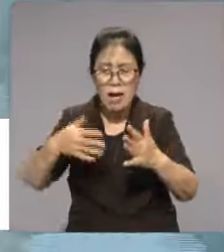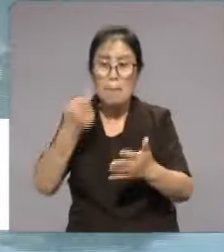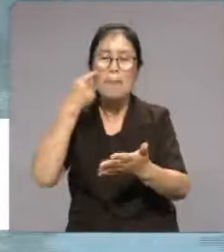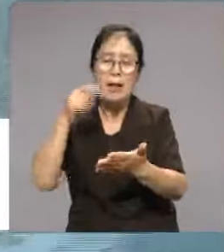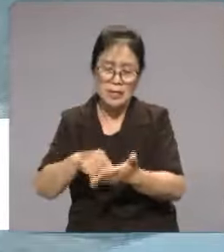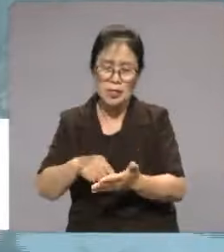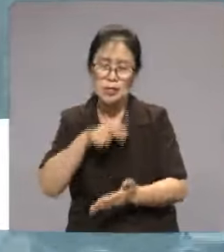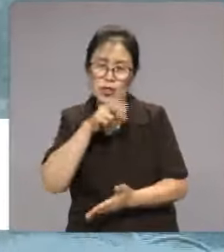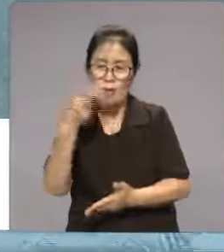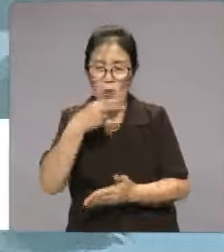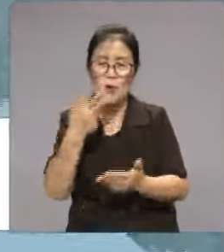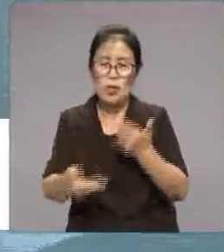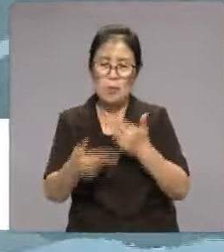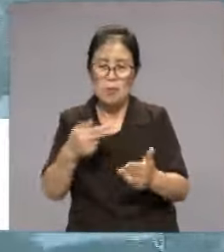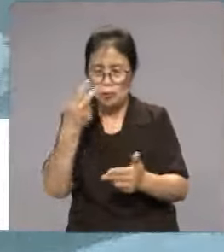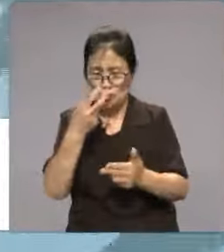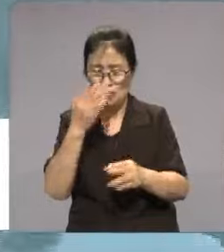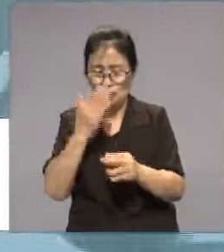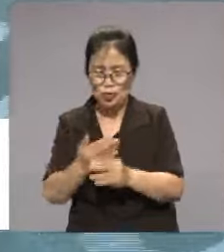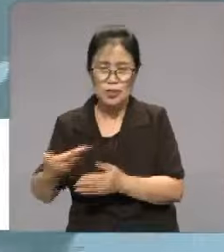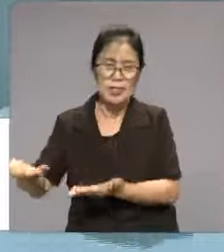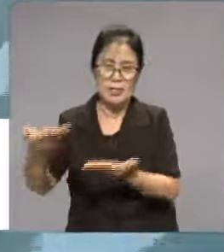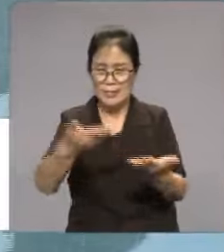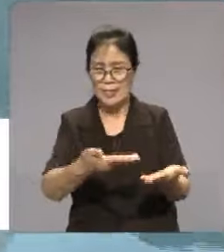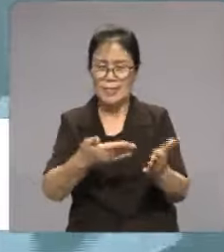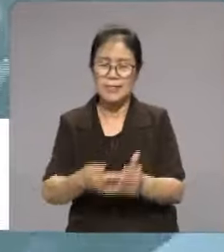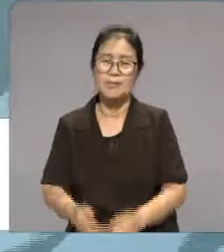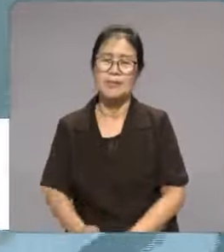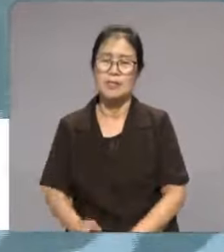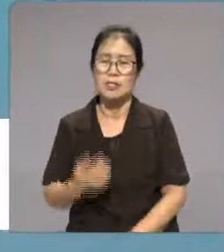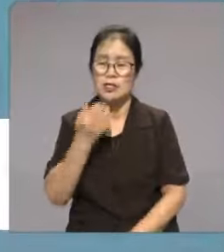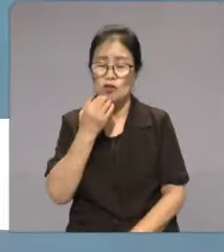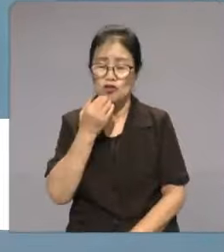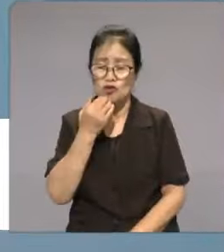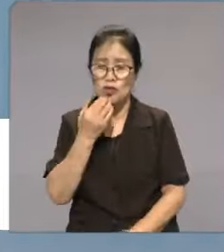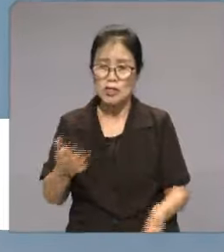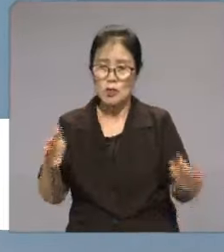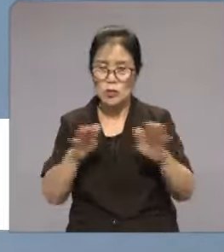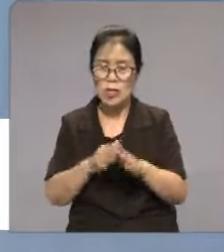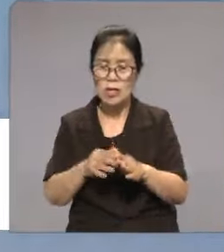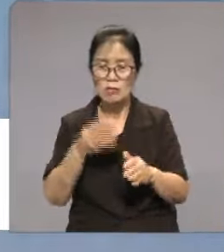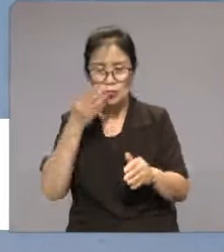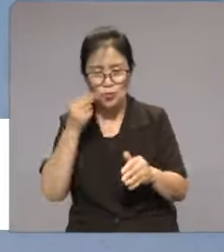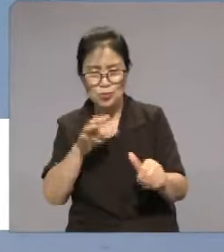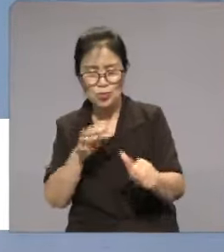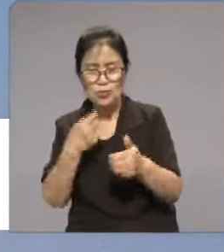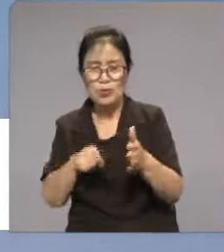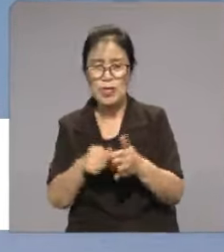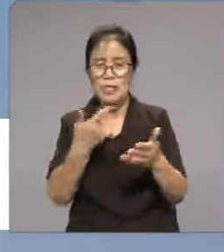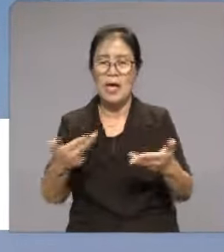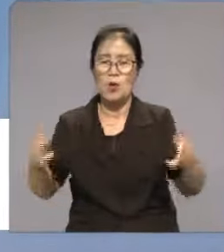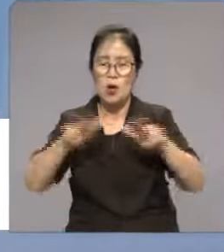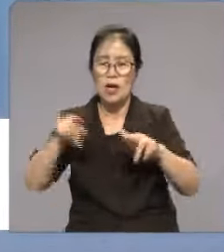한국 수달 보호 협회 보호 아래에 있다 기증됐다 수달의 원활한 적응을 위해 최근 대공원